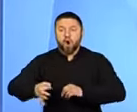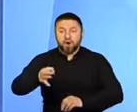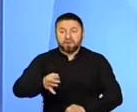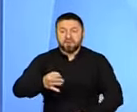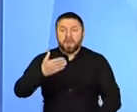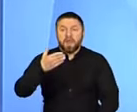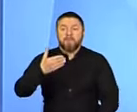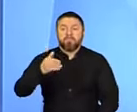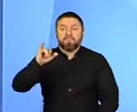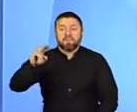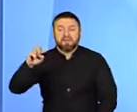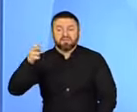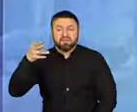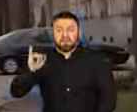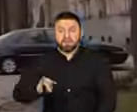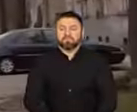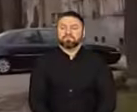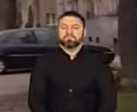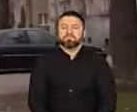imienia Montfiła Mireckiego.